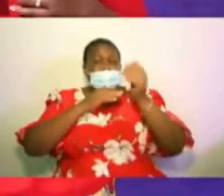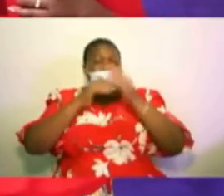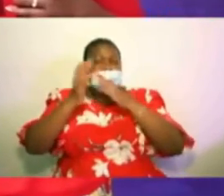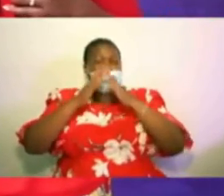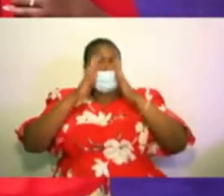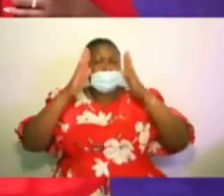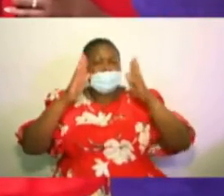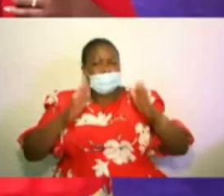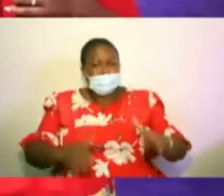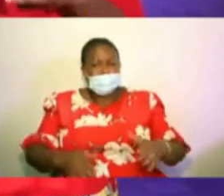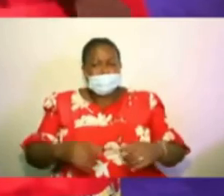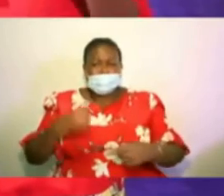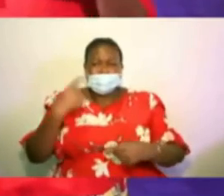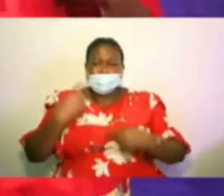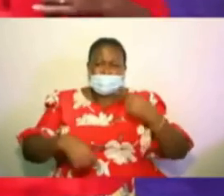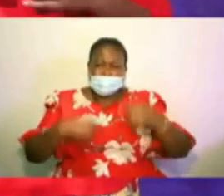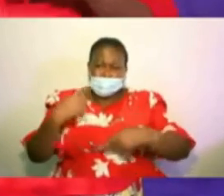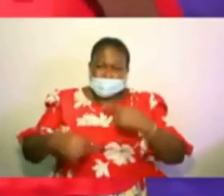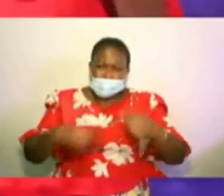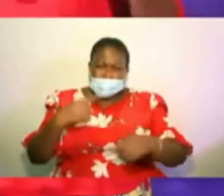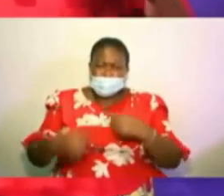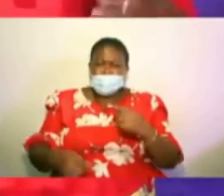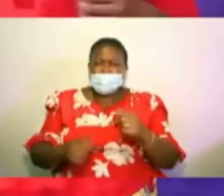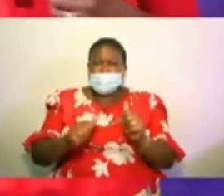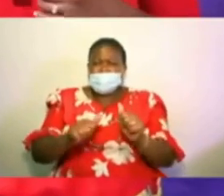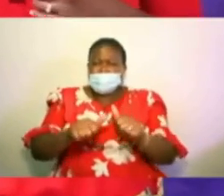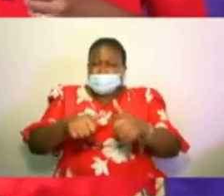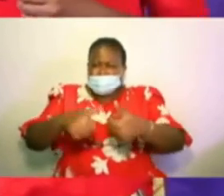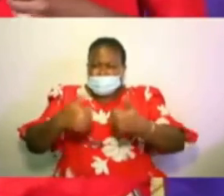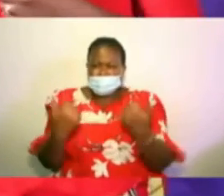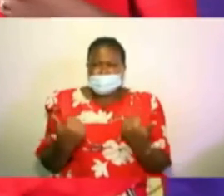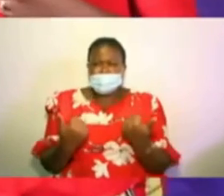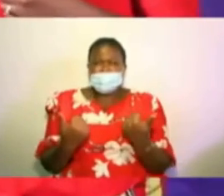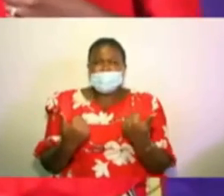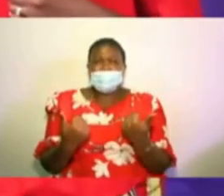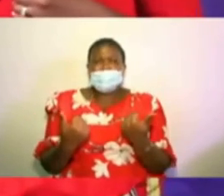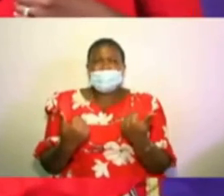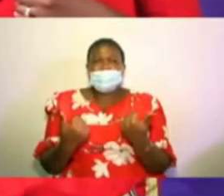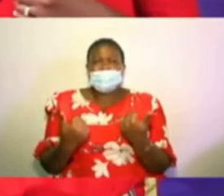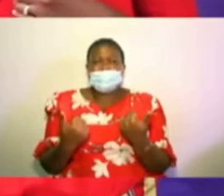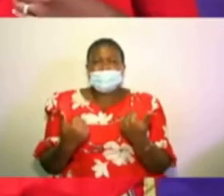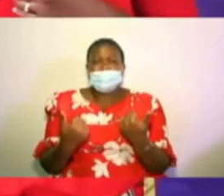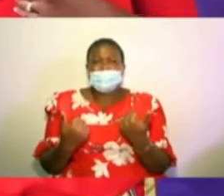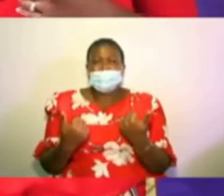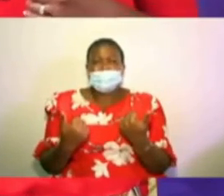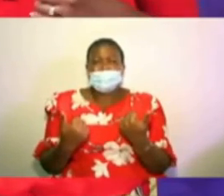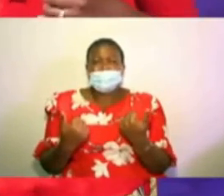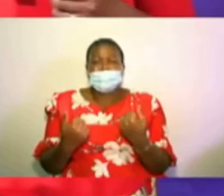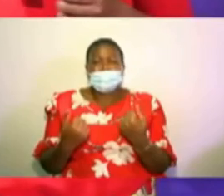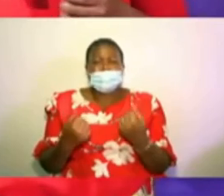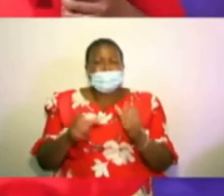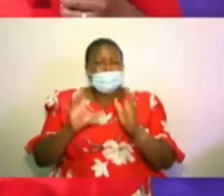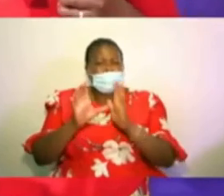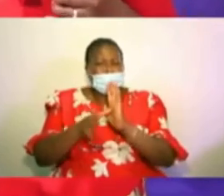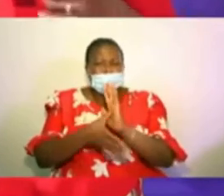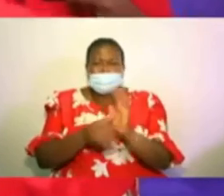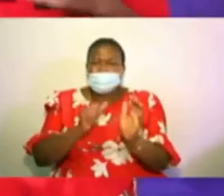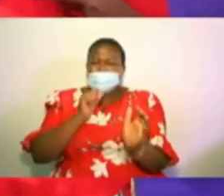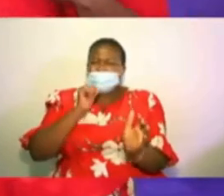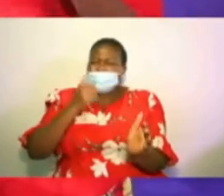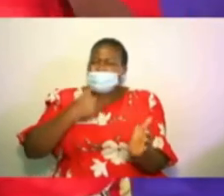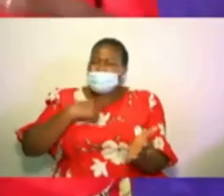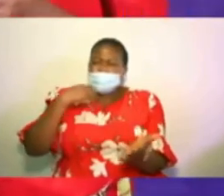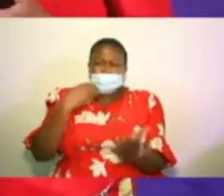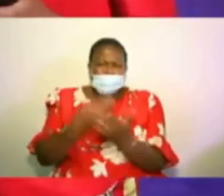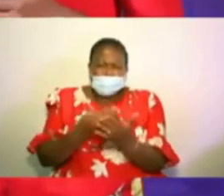address systems. Les édifices, les instruments. And then serious lack of funds. Et puis un